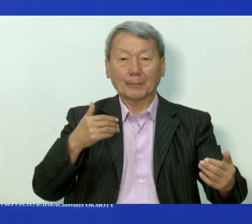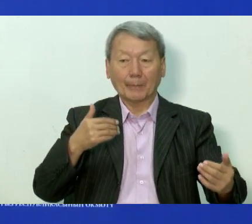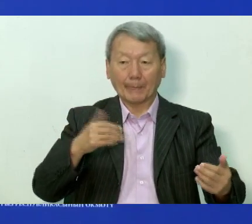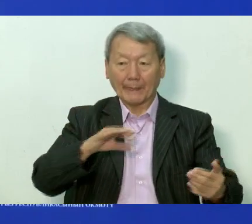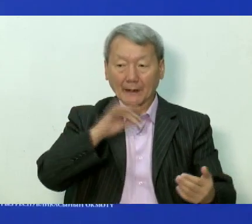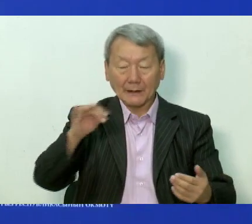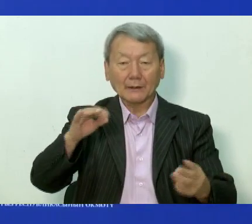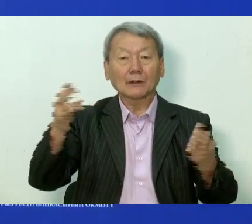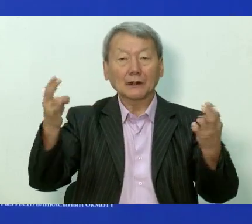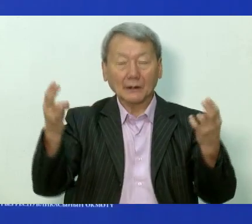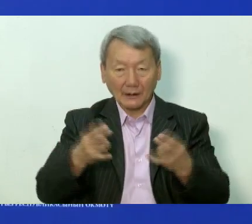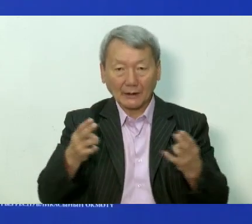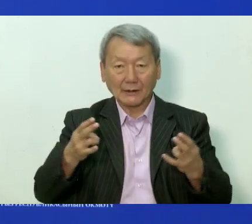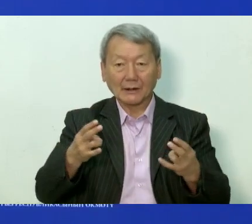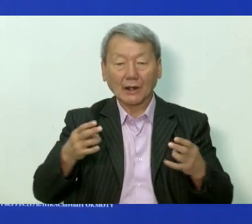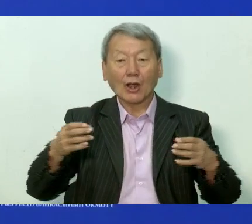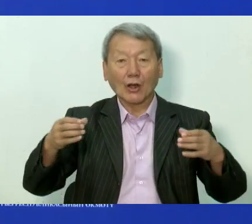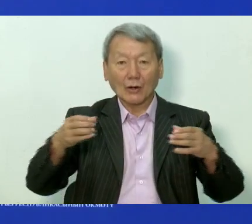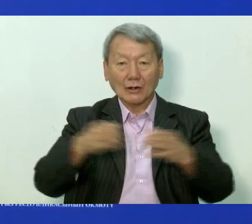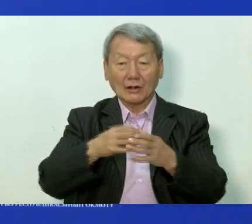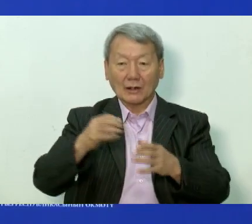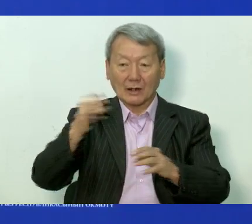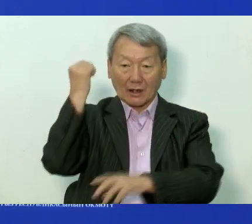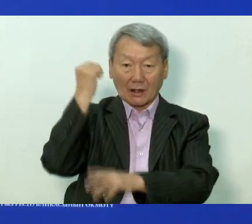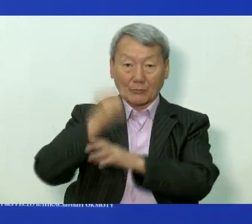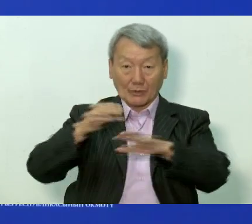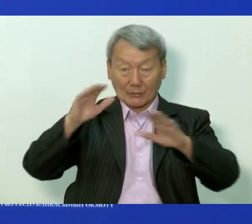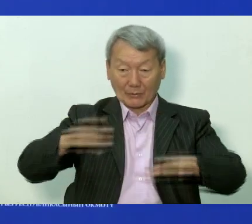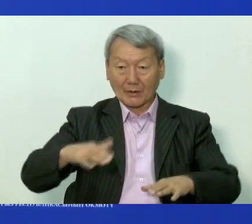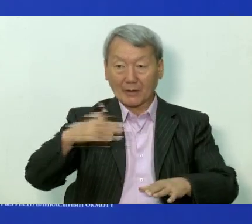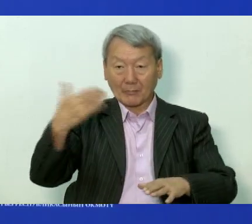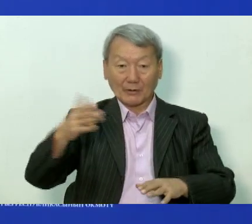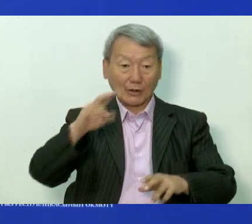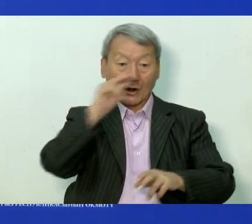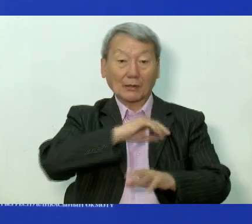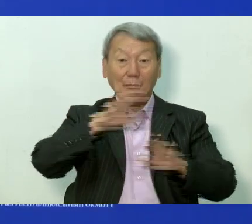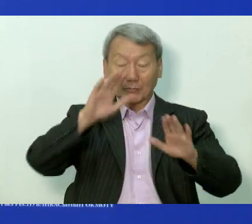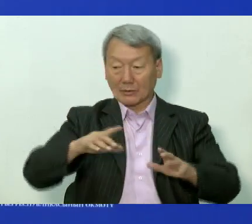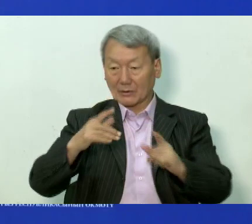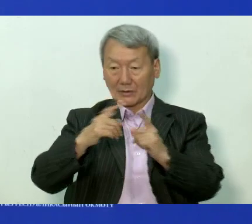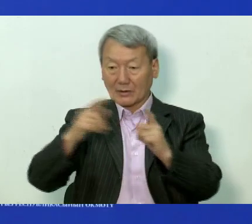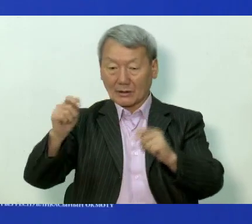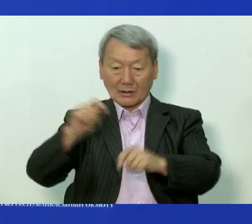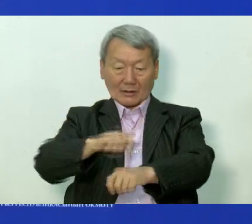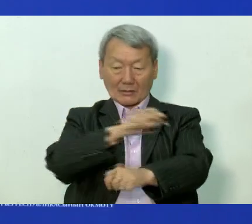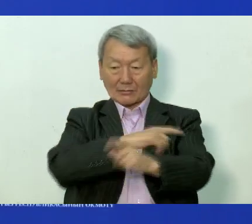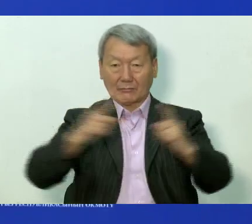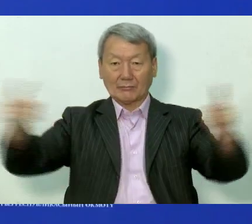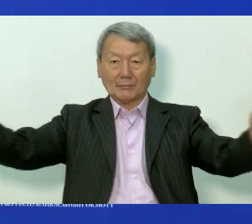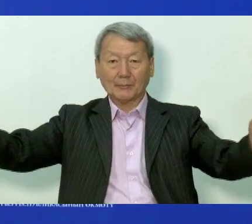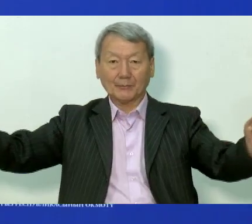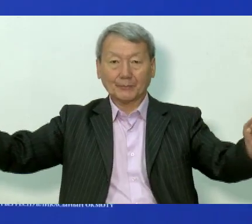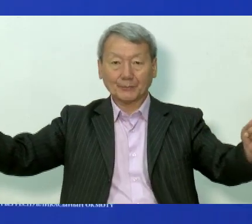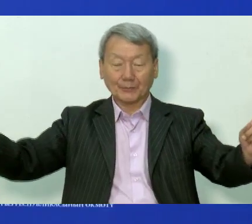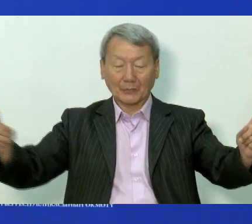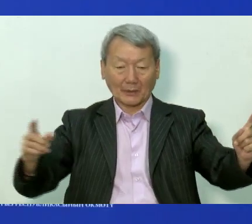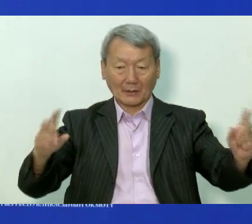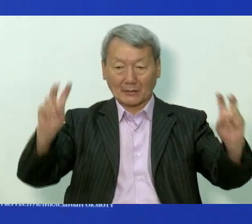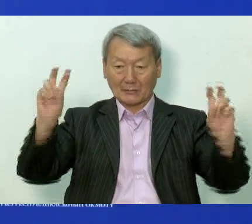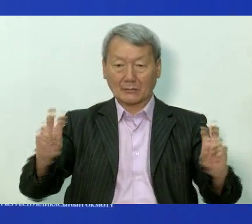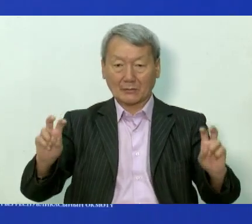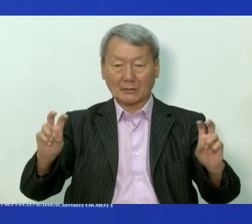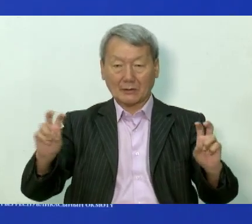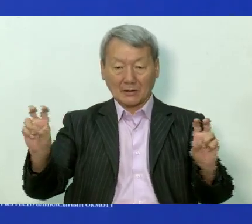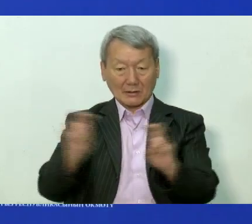И необходимо организовать рабочие места так, чтобы между сотрудниками было расстояние не менее 1 метра. И